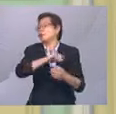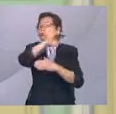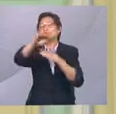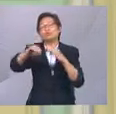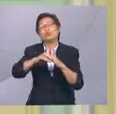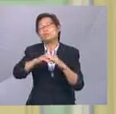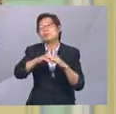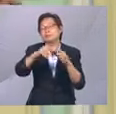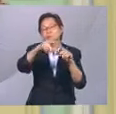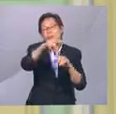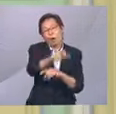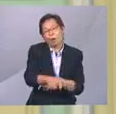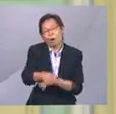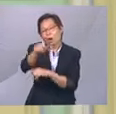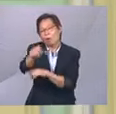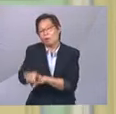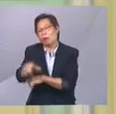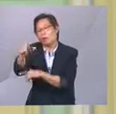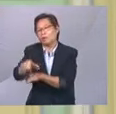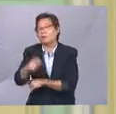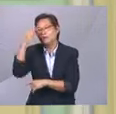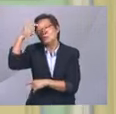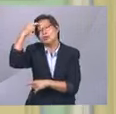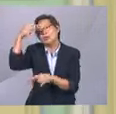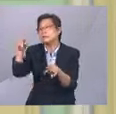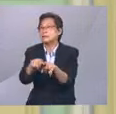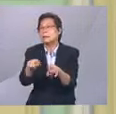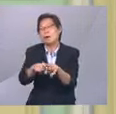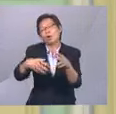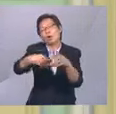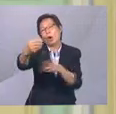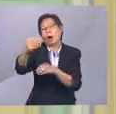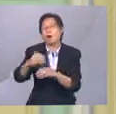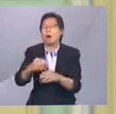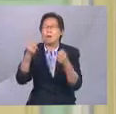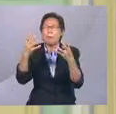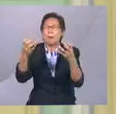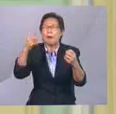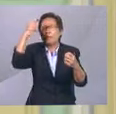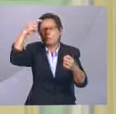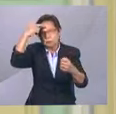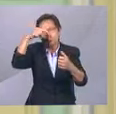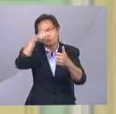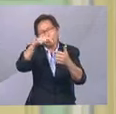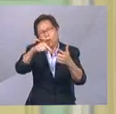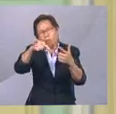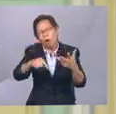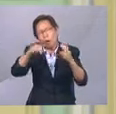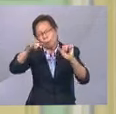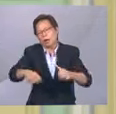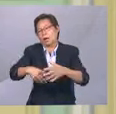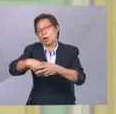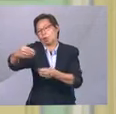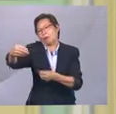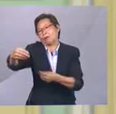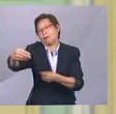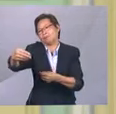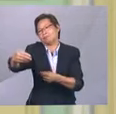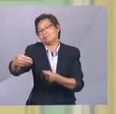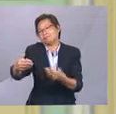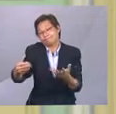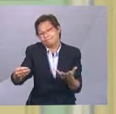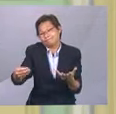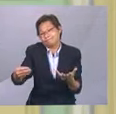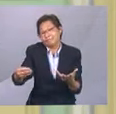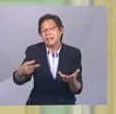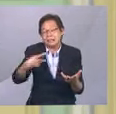menggunakan alasannya sama jadi semua orang akan keluar jadi terlampau banyak alasan-alasan yang mereka boleh loh jadi Baitullah